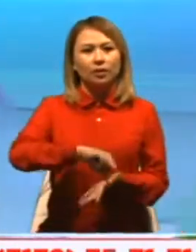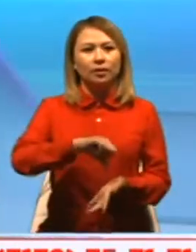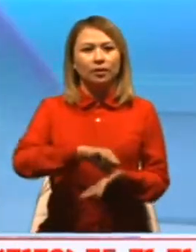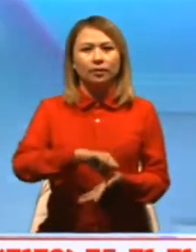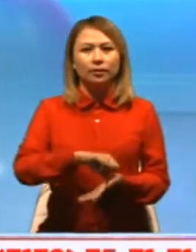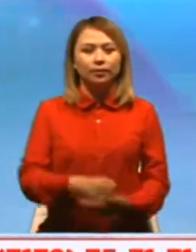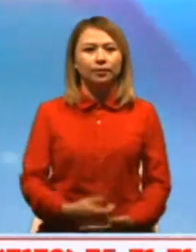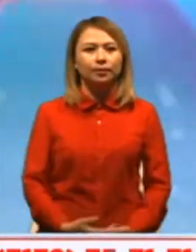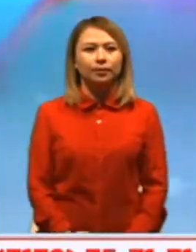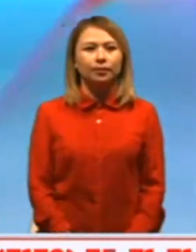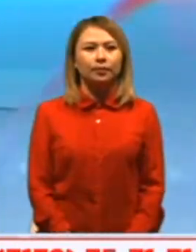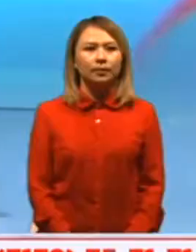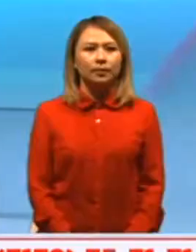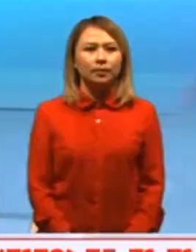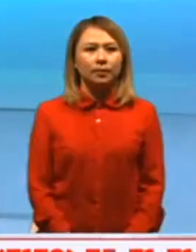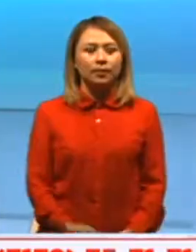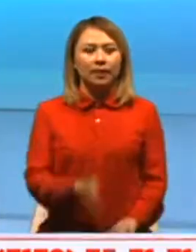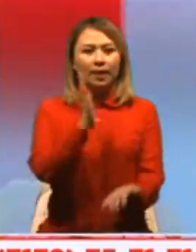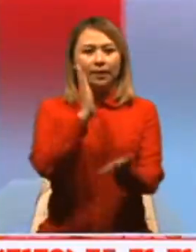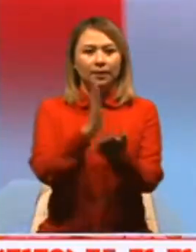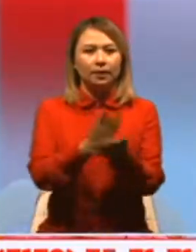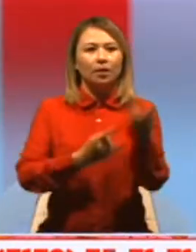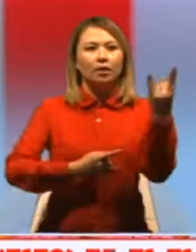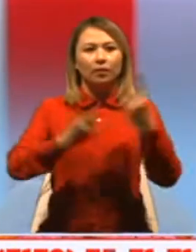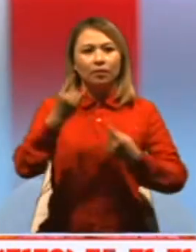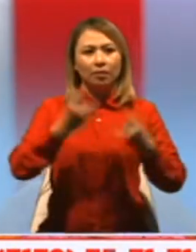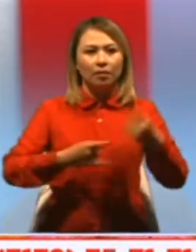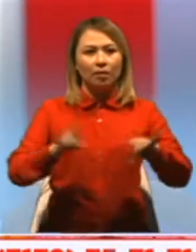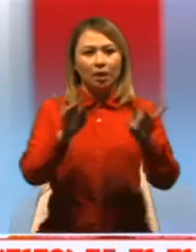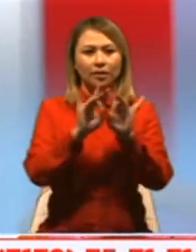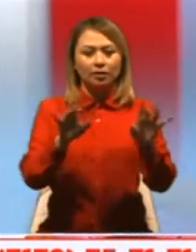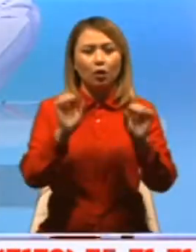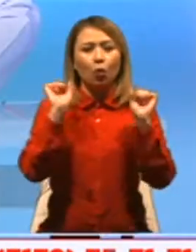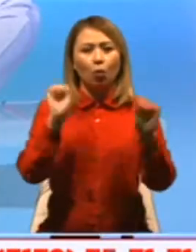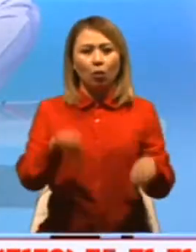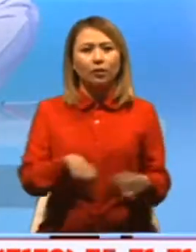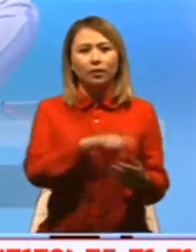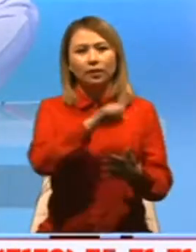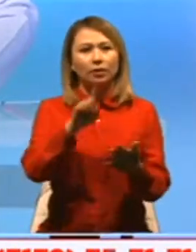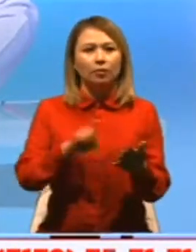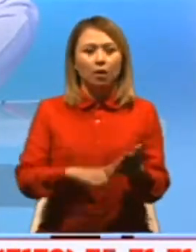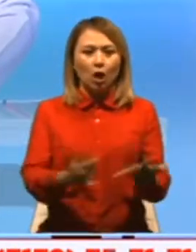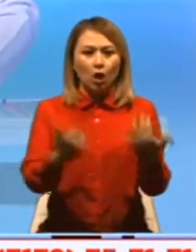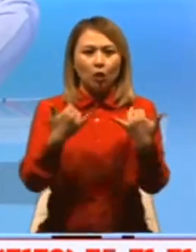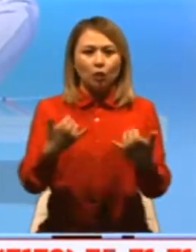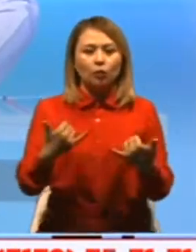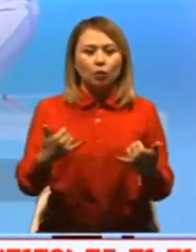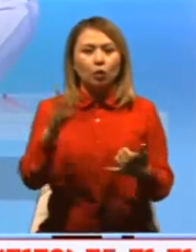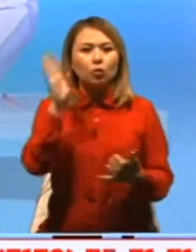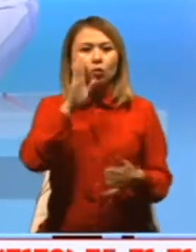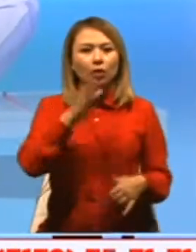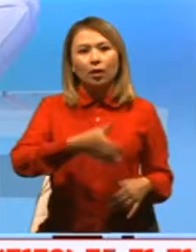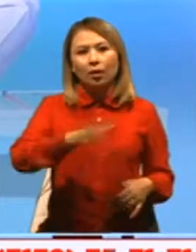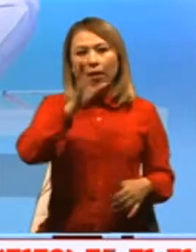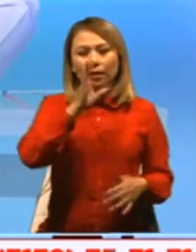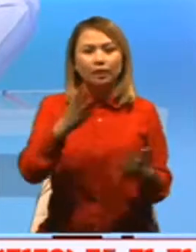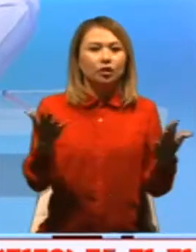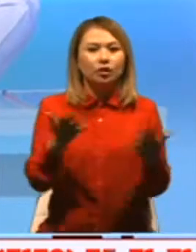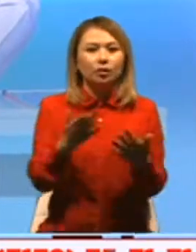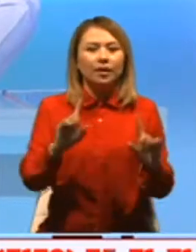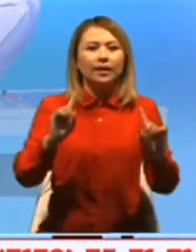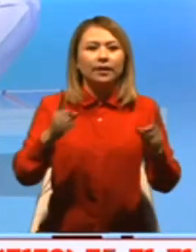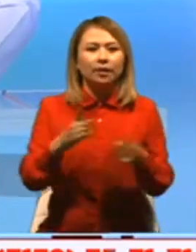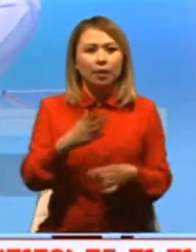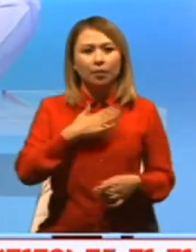Жанбота Ерлан қызы тікелей эфирге хабарласып, сауалдарыңызды қойсаңыздар болады. Бүгін біз суды қалай ішуіміз керек? Неге